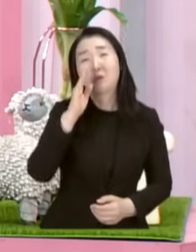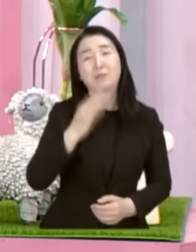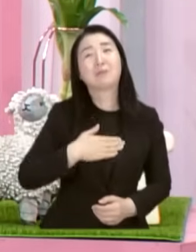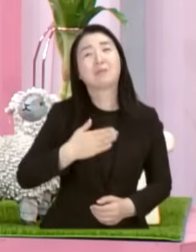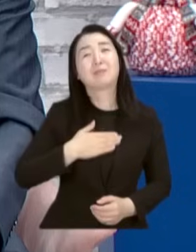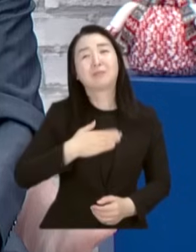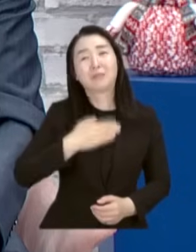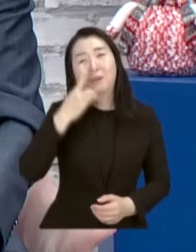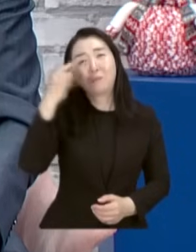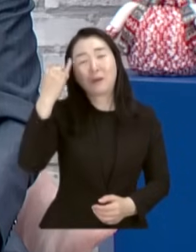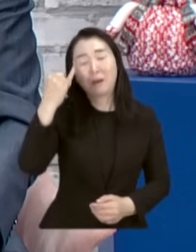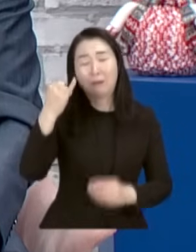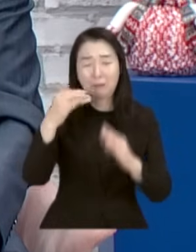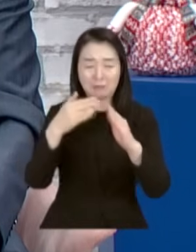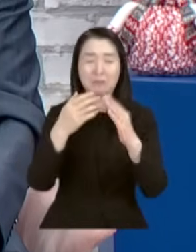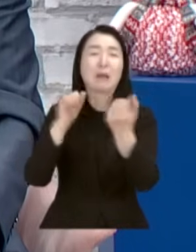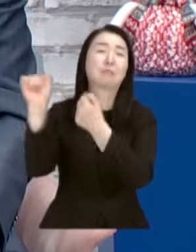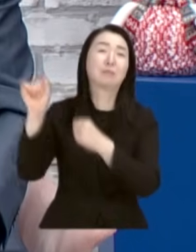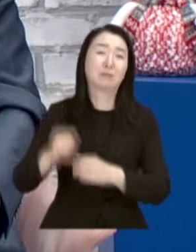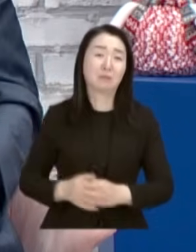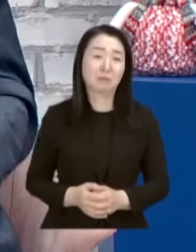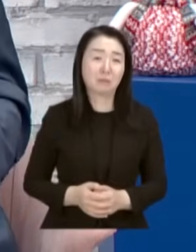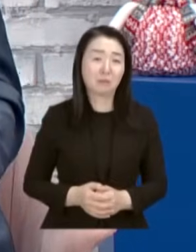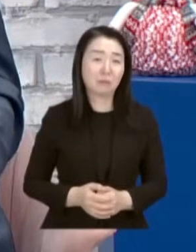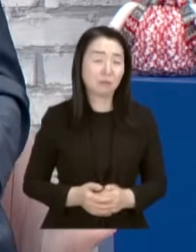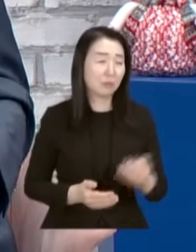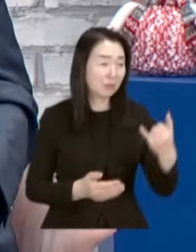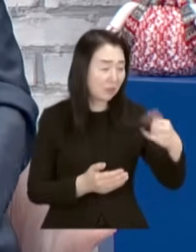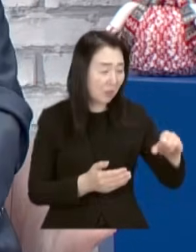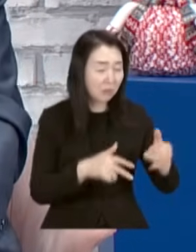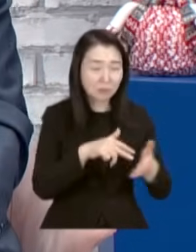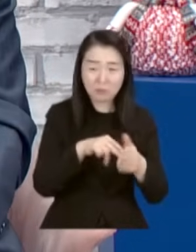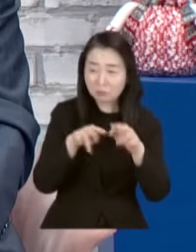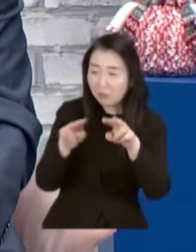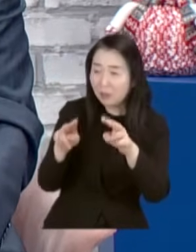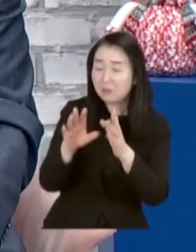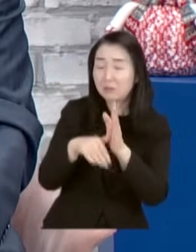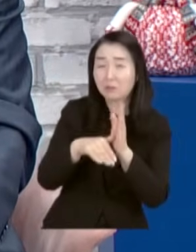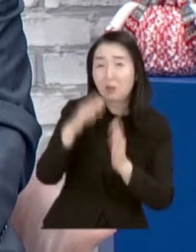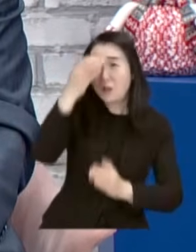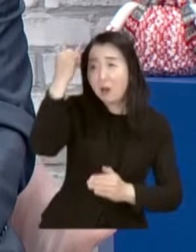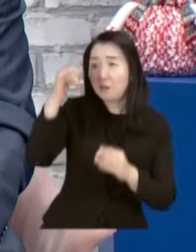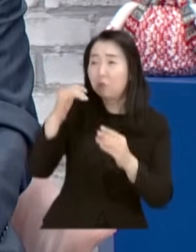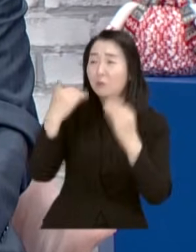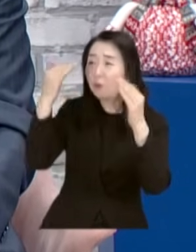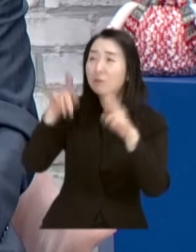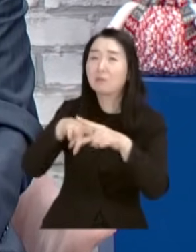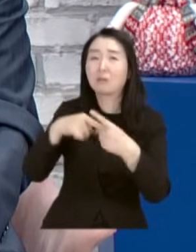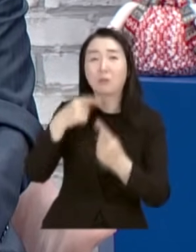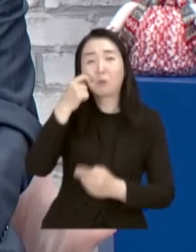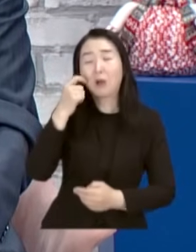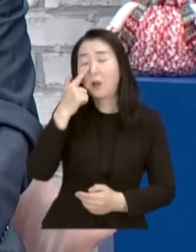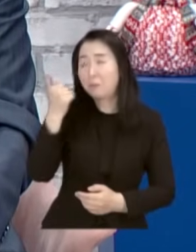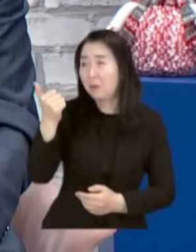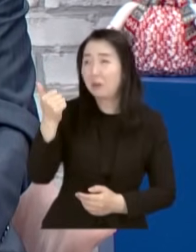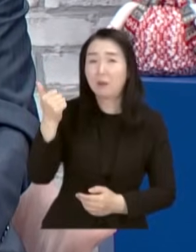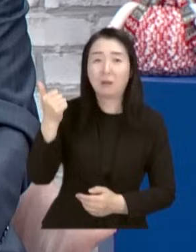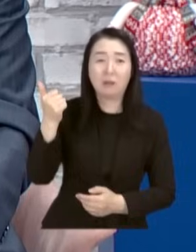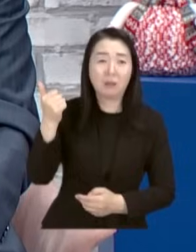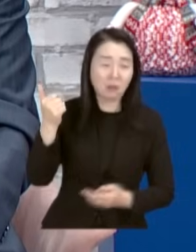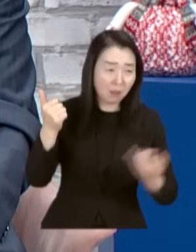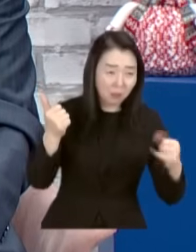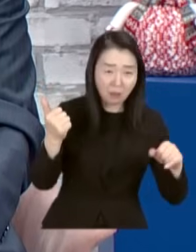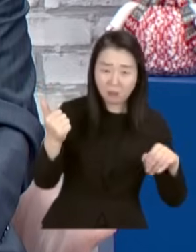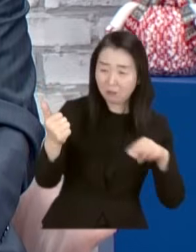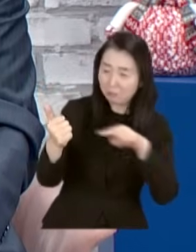나갔어. 어머니가 어린애 아이가 보기에도 참 그죠? 그러니까 할머니가 어른도 이해 못하는 아빠의